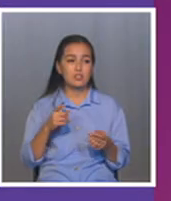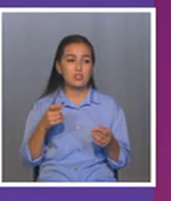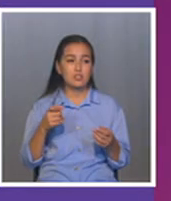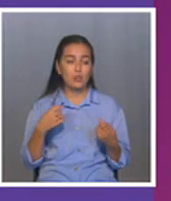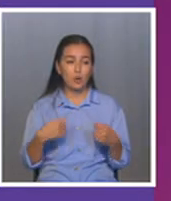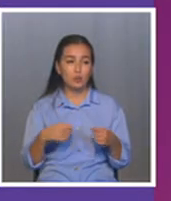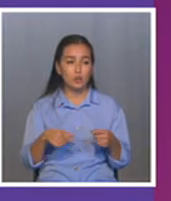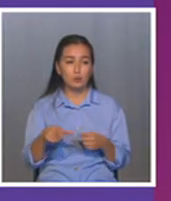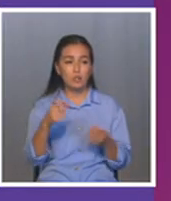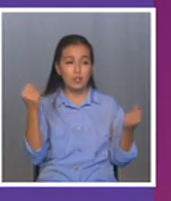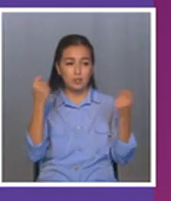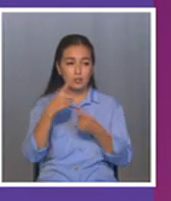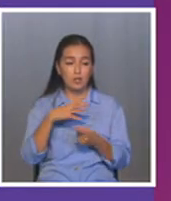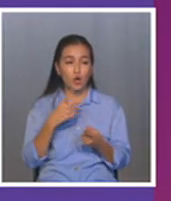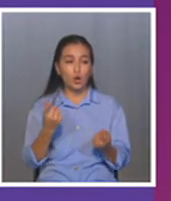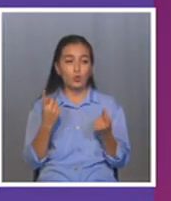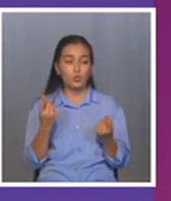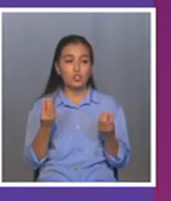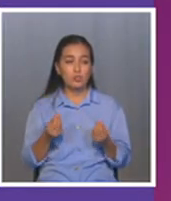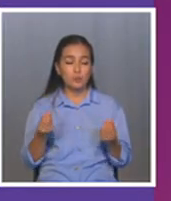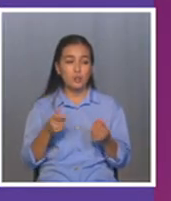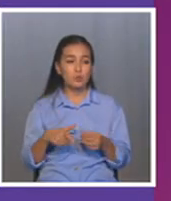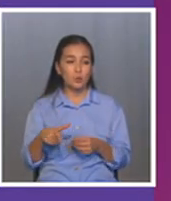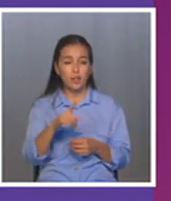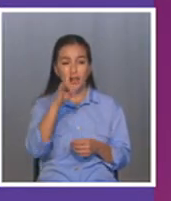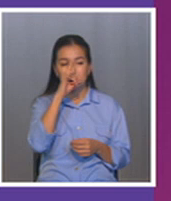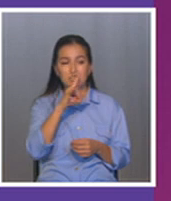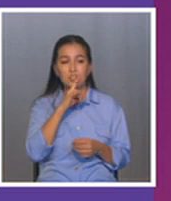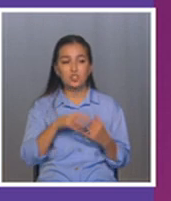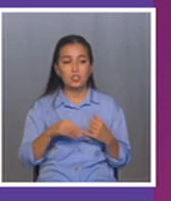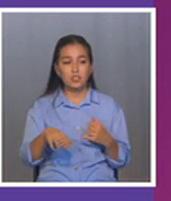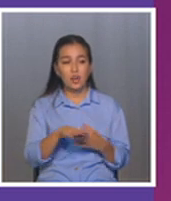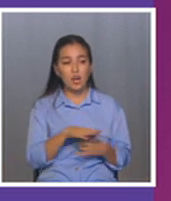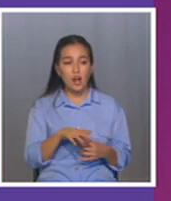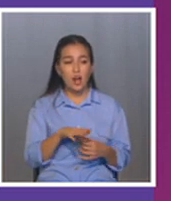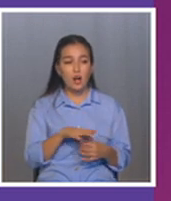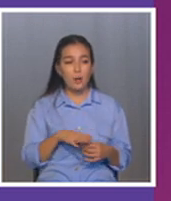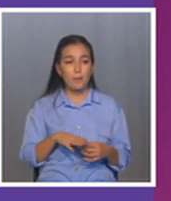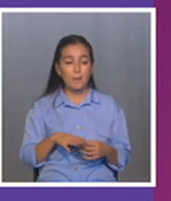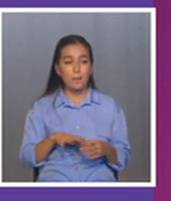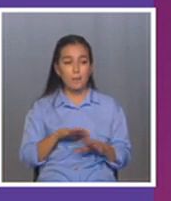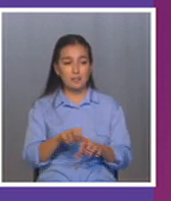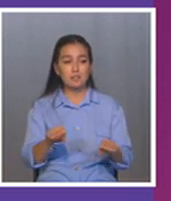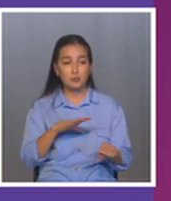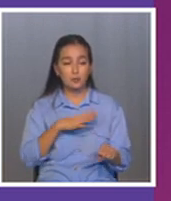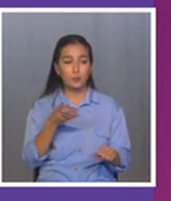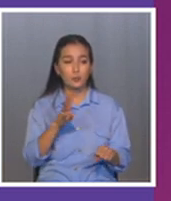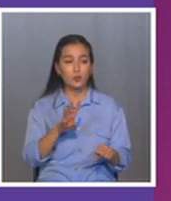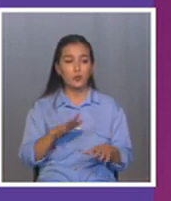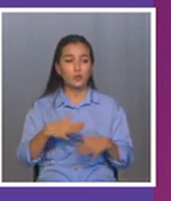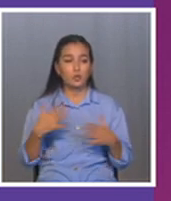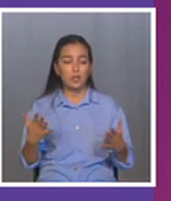білдік. Ұлы Жібек жолының Қазақстан жерлері аумағын басып өткен төрт үлкен